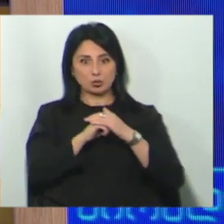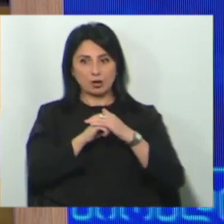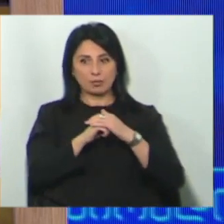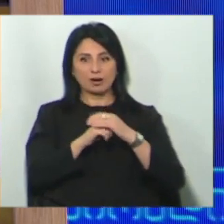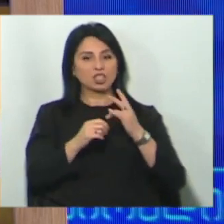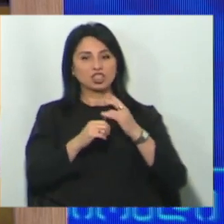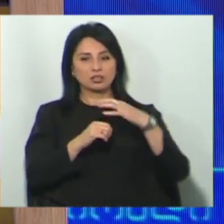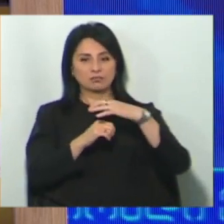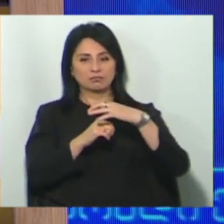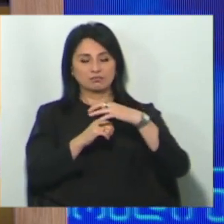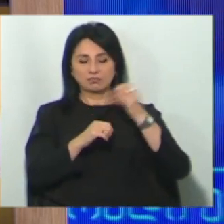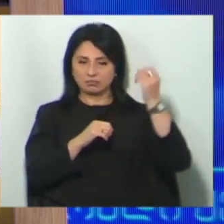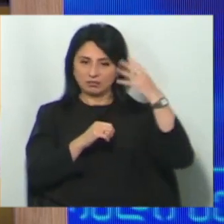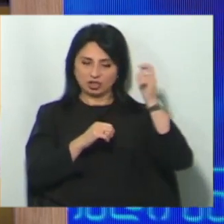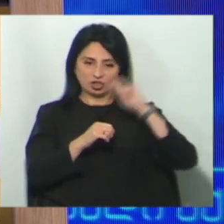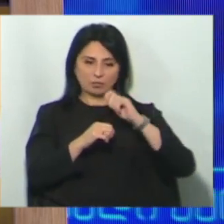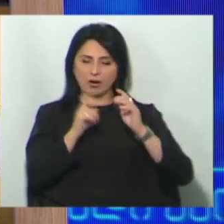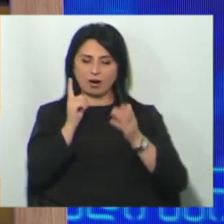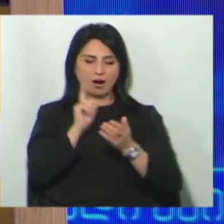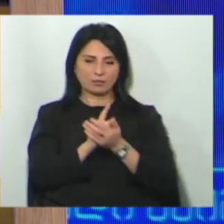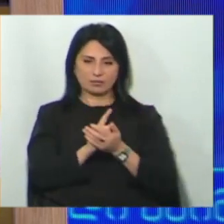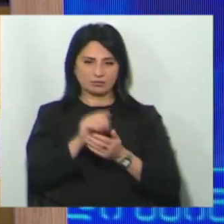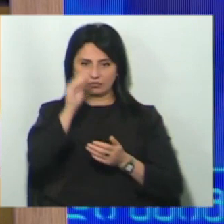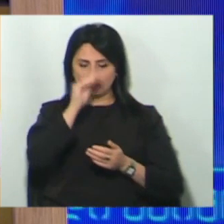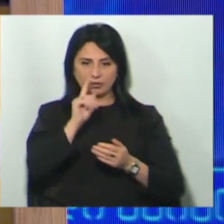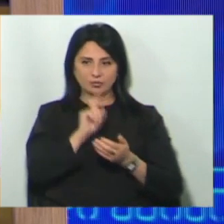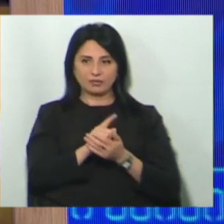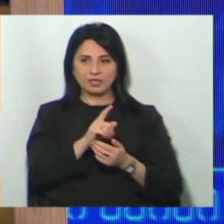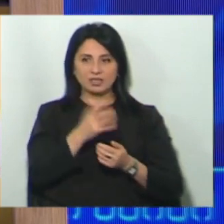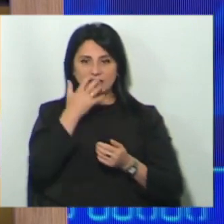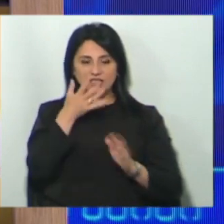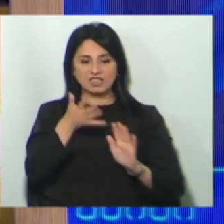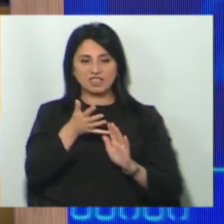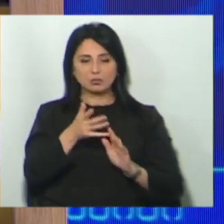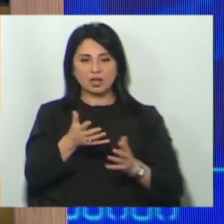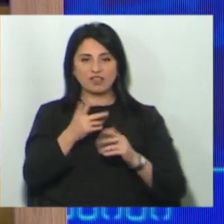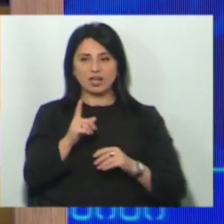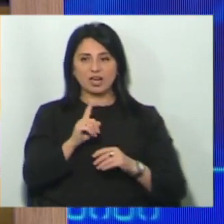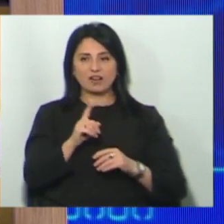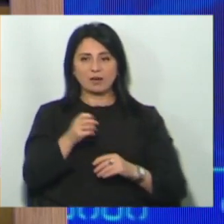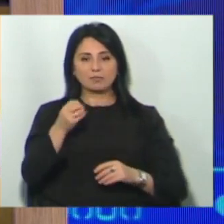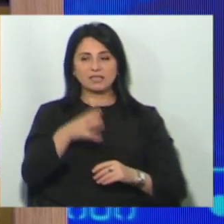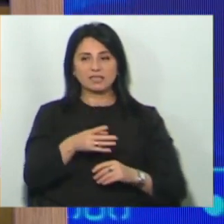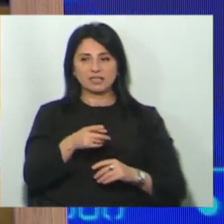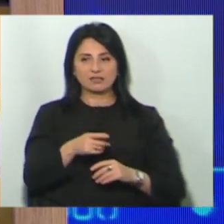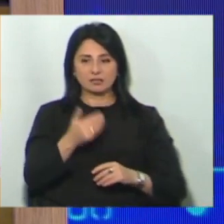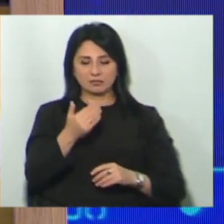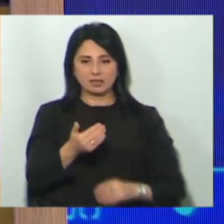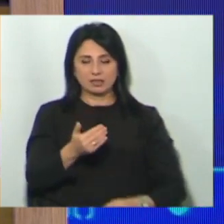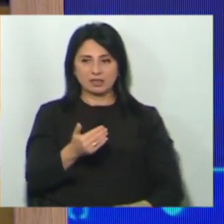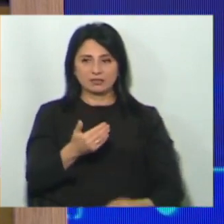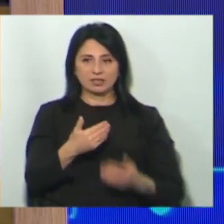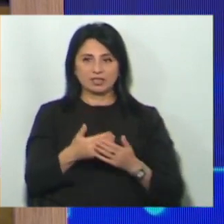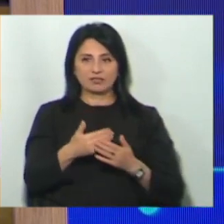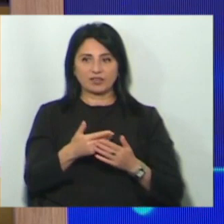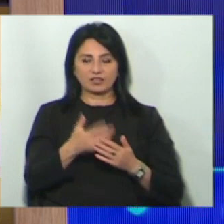მას ჭირდება მზისხივებისაგან, პირდაპირ მზისხივებისაგან და იმ სითბური ეფექტისაგან დაცვა, რასაც მზე და მისი